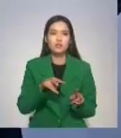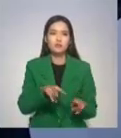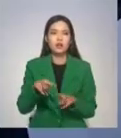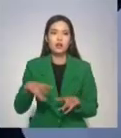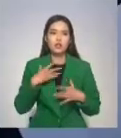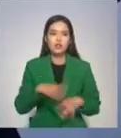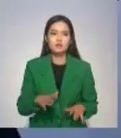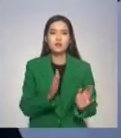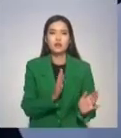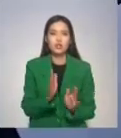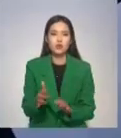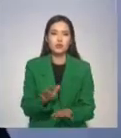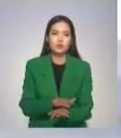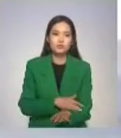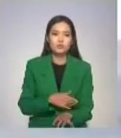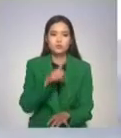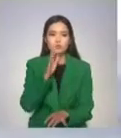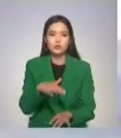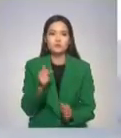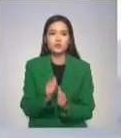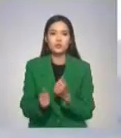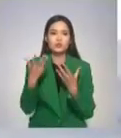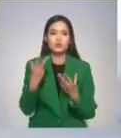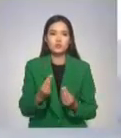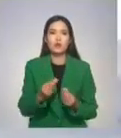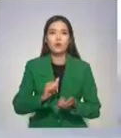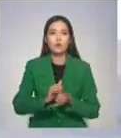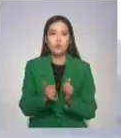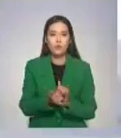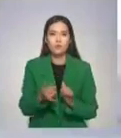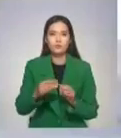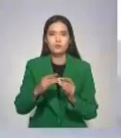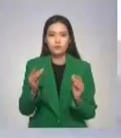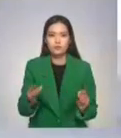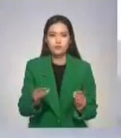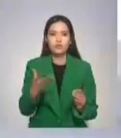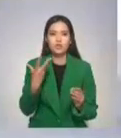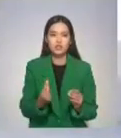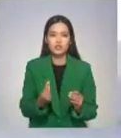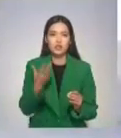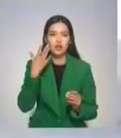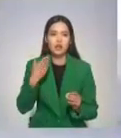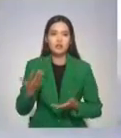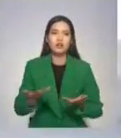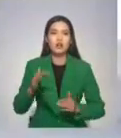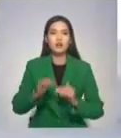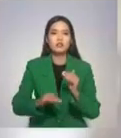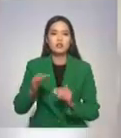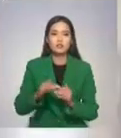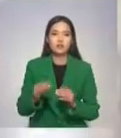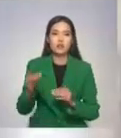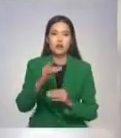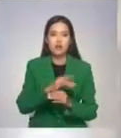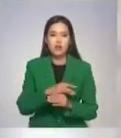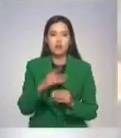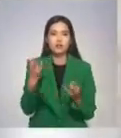жоқ. Рейдтер кезінде ғана емес, күнделікті жаңа көпірдің жанына келген көлік өтетін кезде оның қандай салмақпен келгені